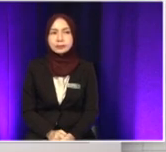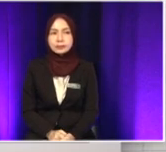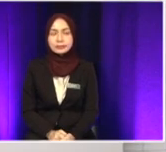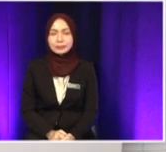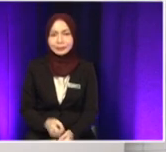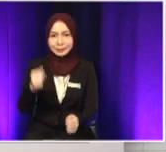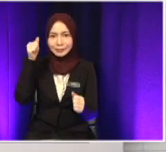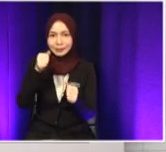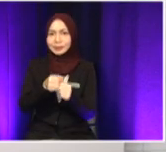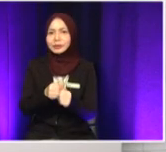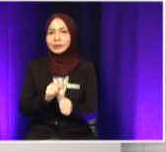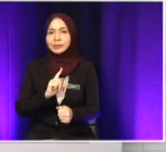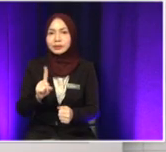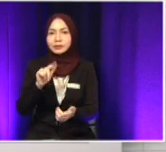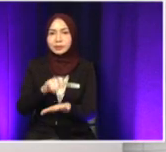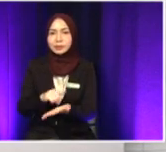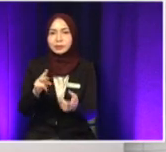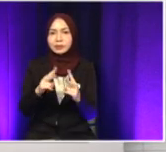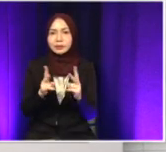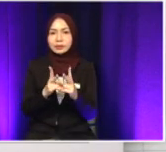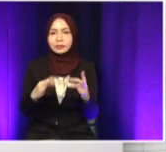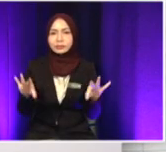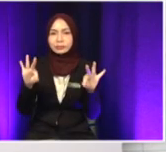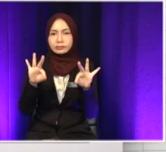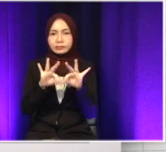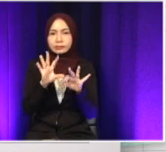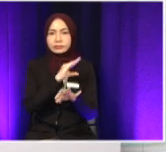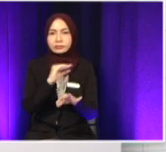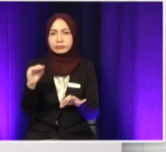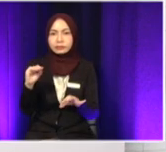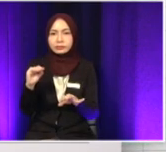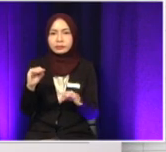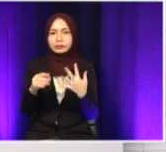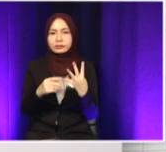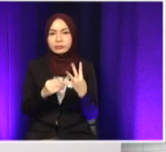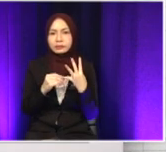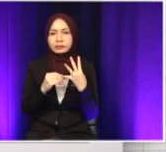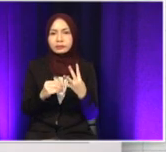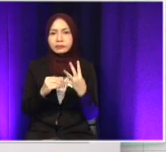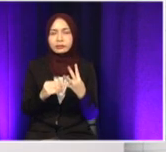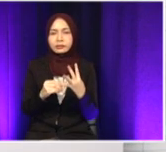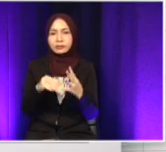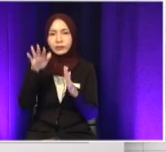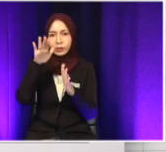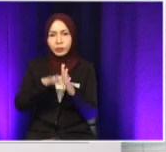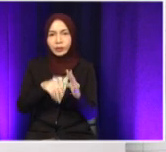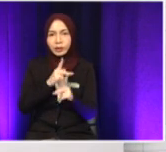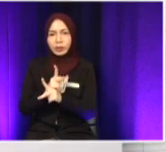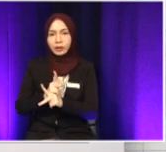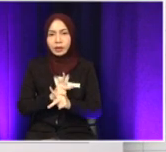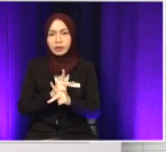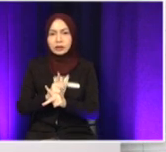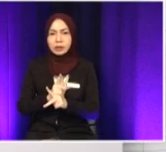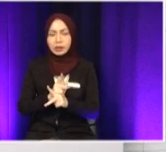sangat penting dan yang keempat adalah kurang pengawalan dan pengawasan ibu baper oke